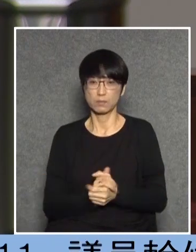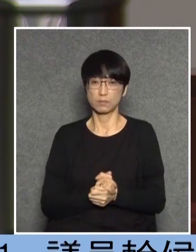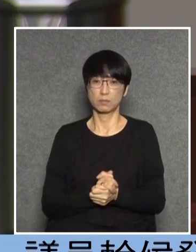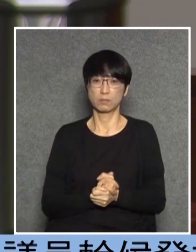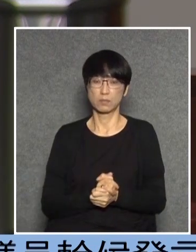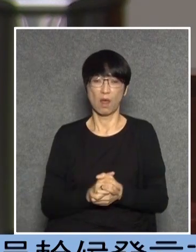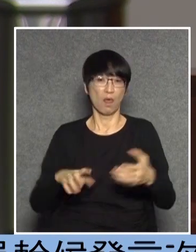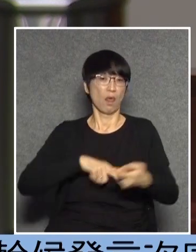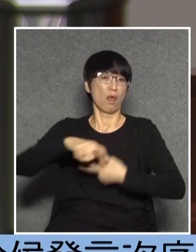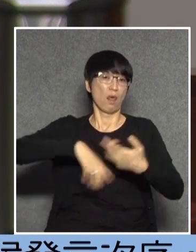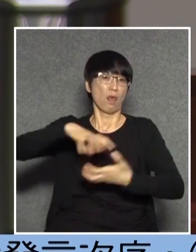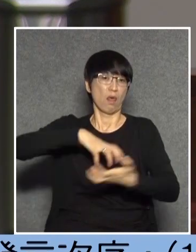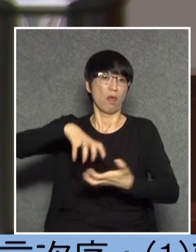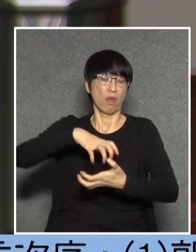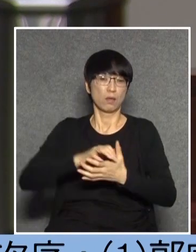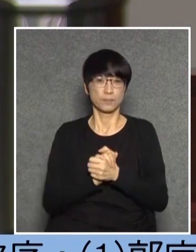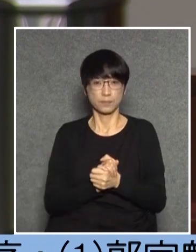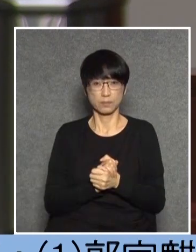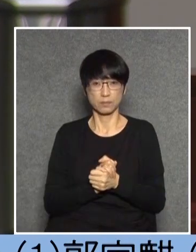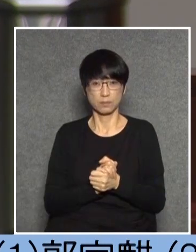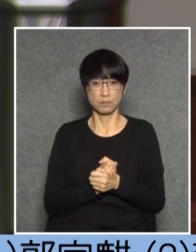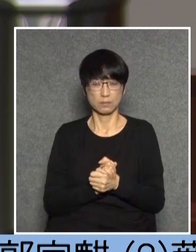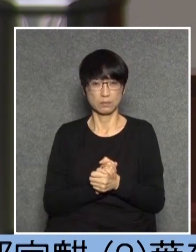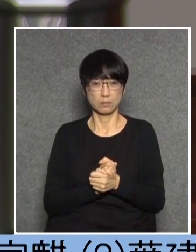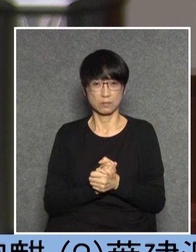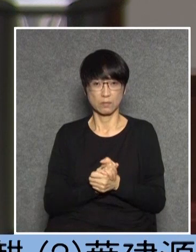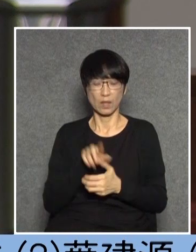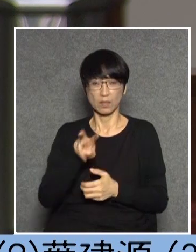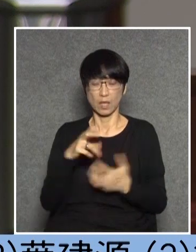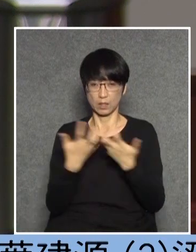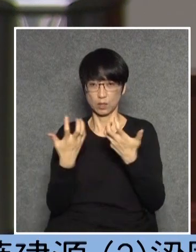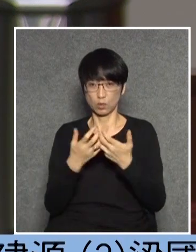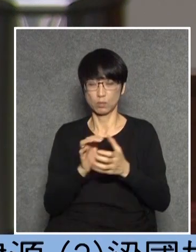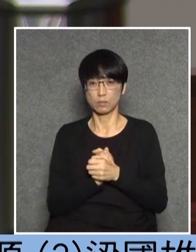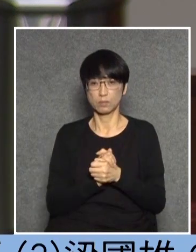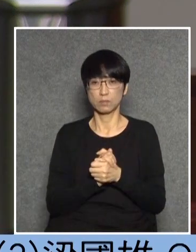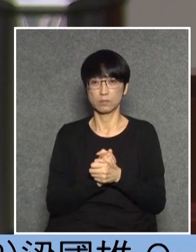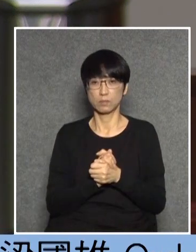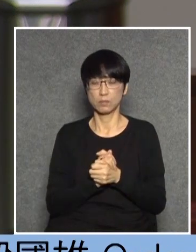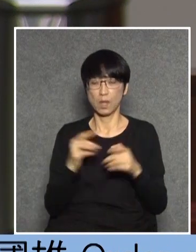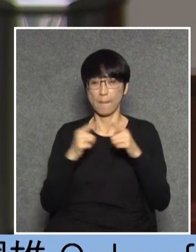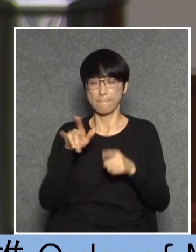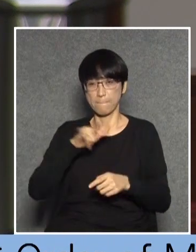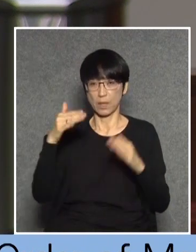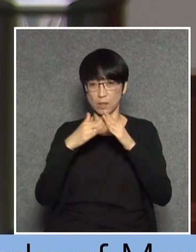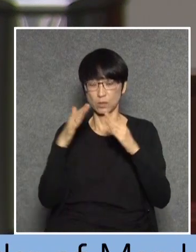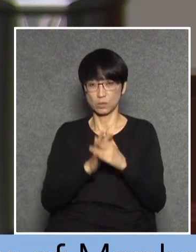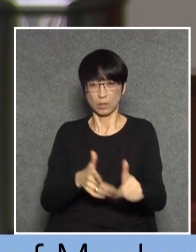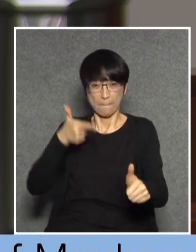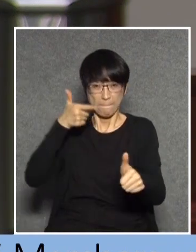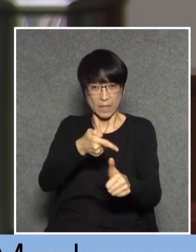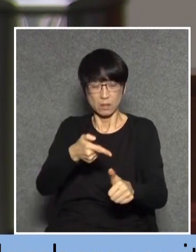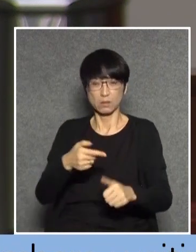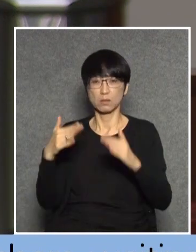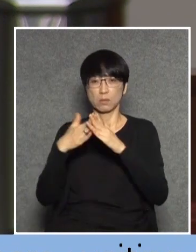搭八，系咪？你睇下呢啲数，系咪？所以呢、这个民航处系咪应该呢个打靶呢、这个处长